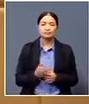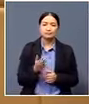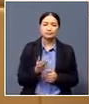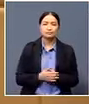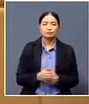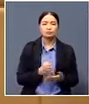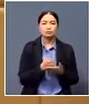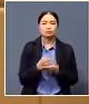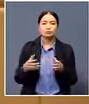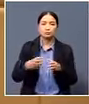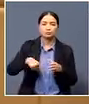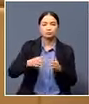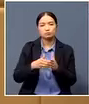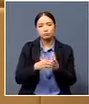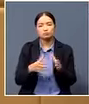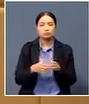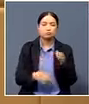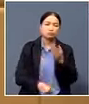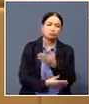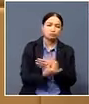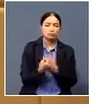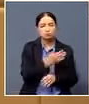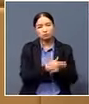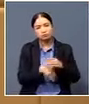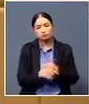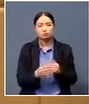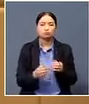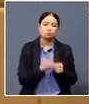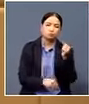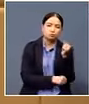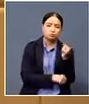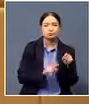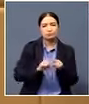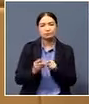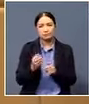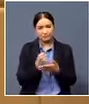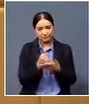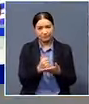ได้ช่วยเหลือกลุ่มเปราะบางกลุ่มคนยากไร้ผู้พิการยากไร้ต่างๆนะคะ